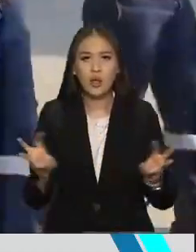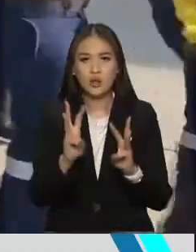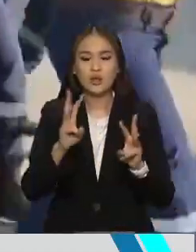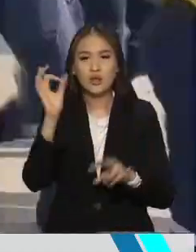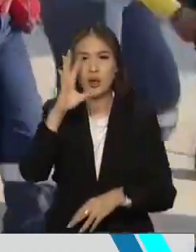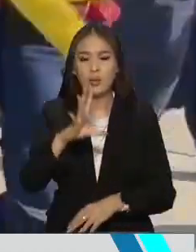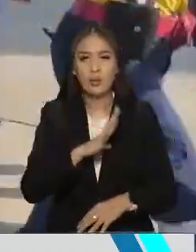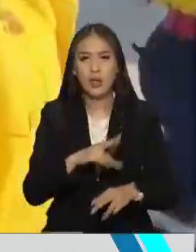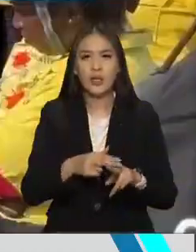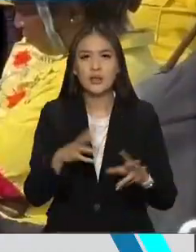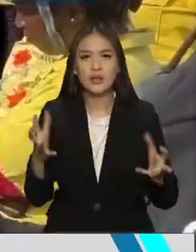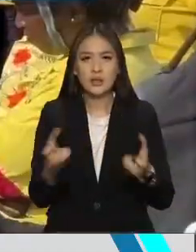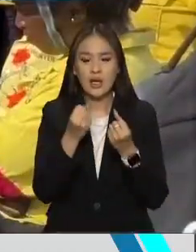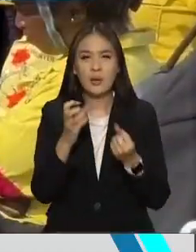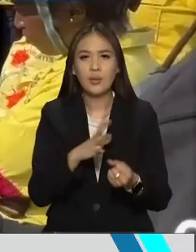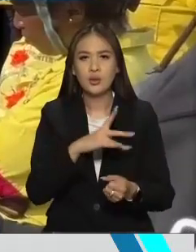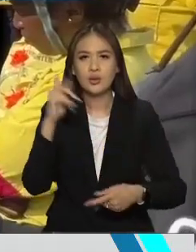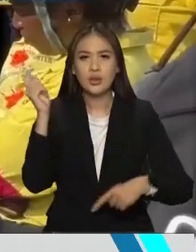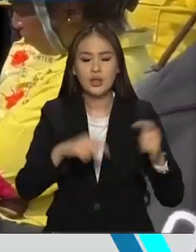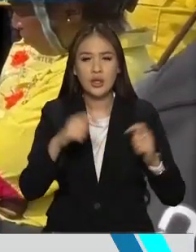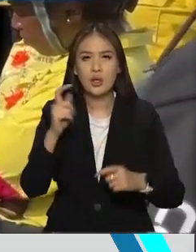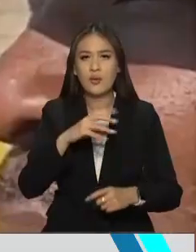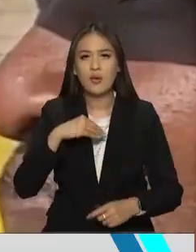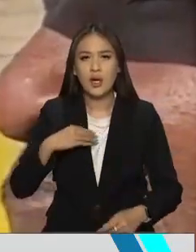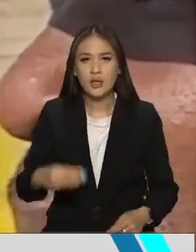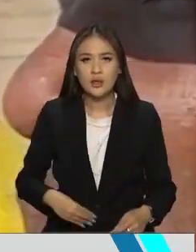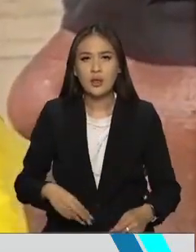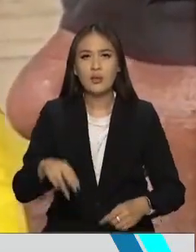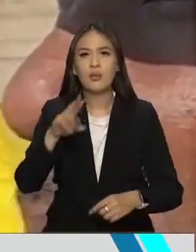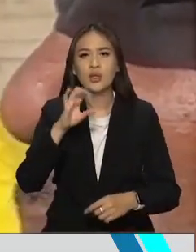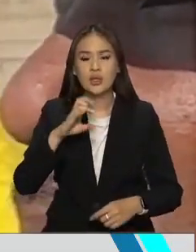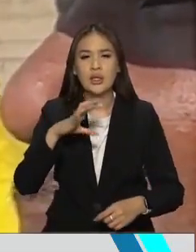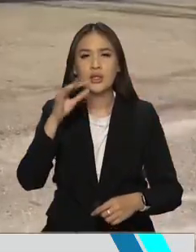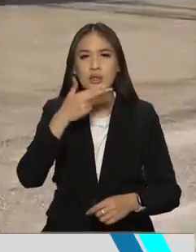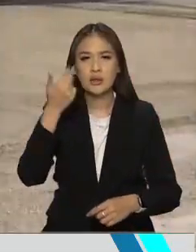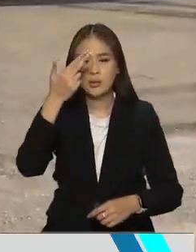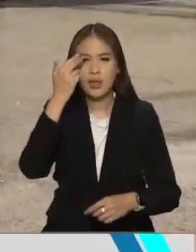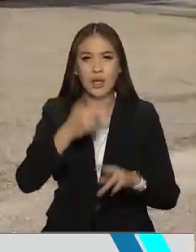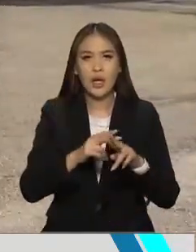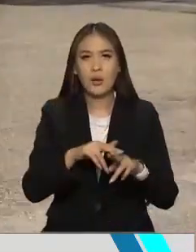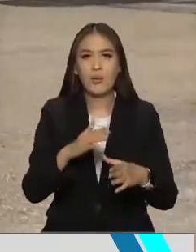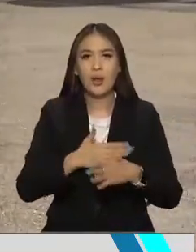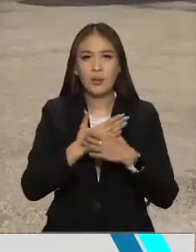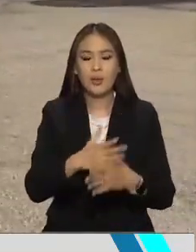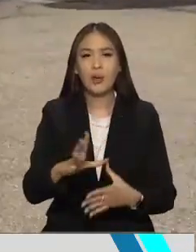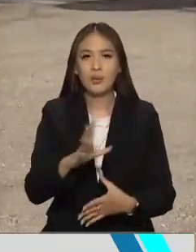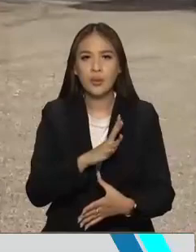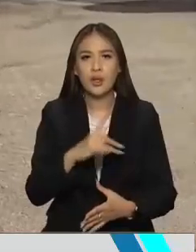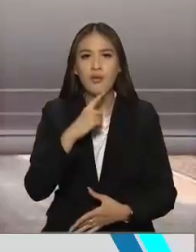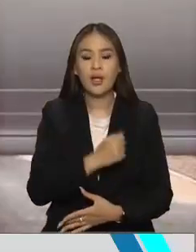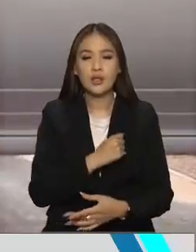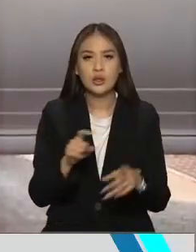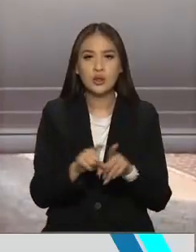прибыли спасателей из Австралии Новой Зеландии США Франции Португалии Испании ЮАР также пожаротушения привлекли его